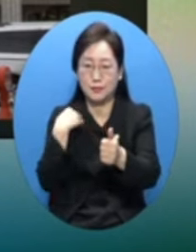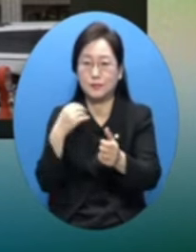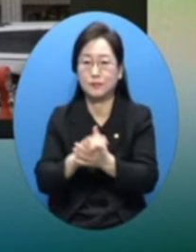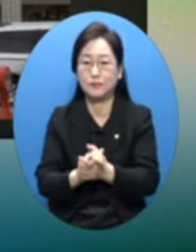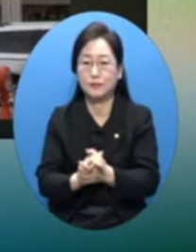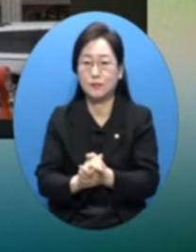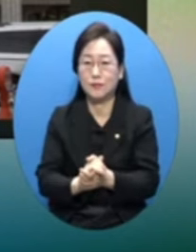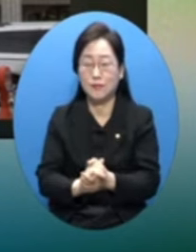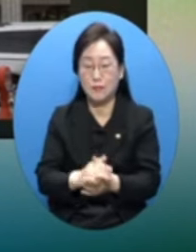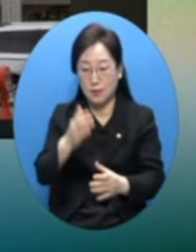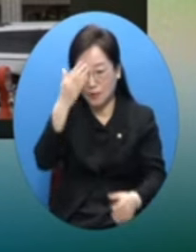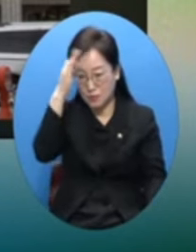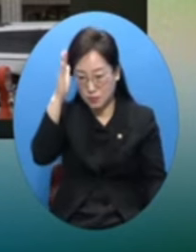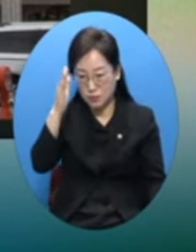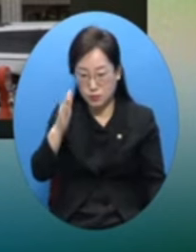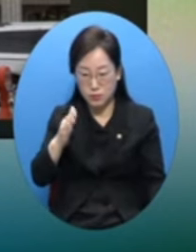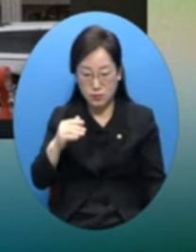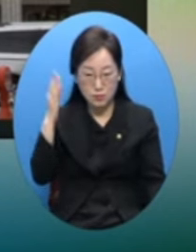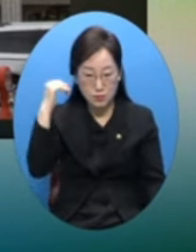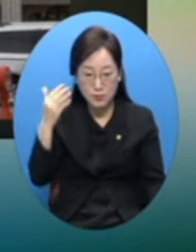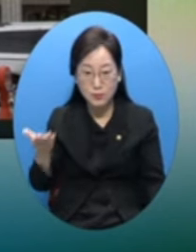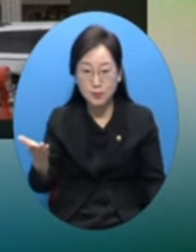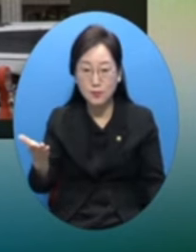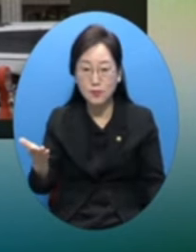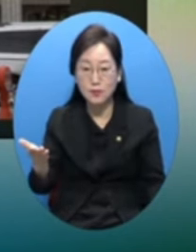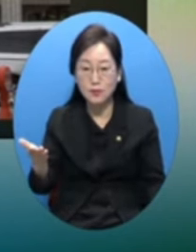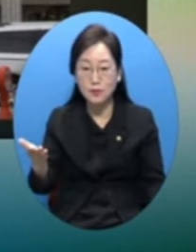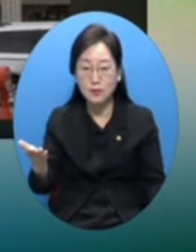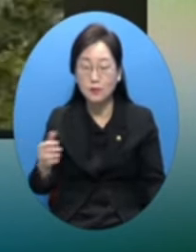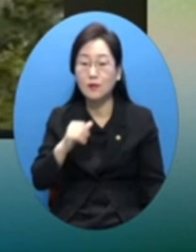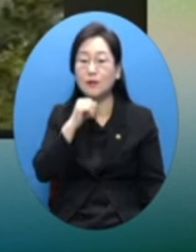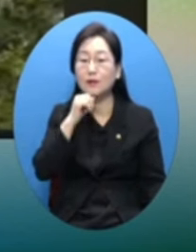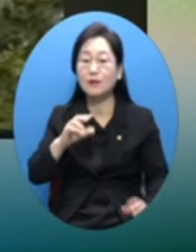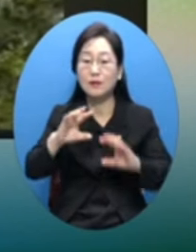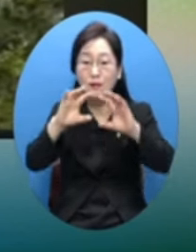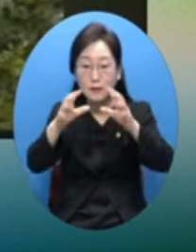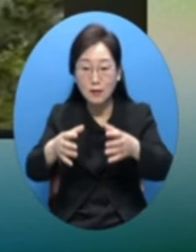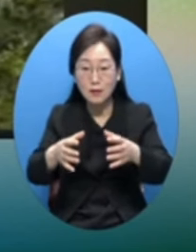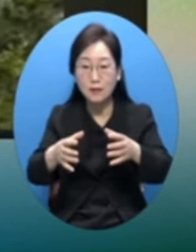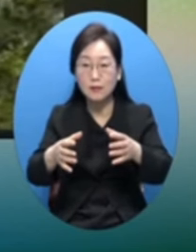전혀 알지도 듣지도 못했던 가난한 나라